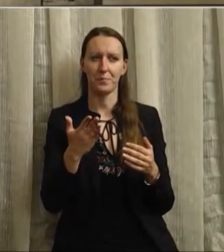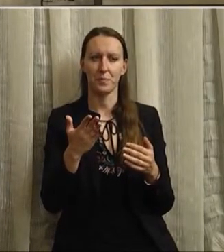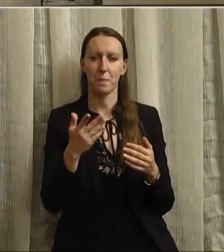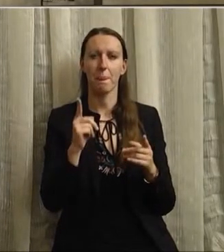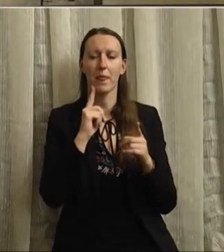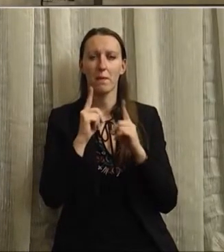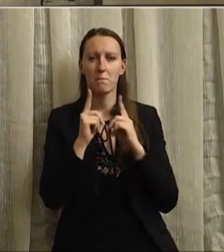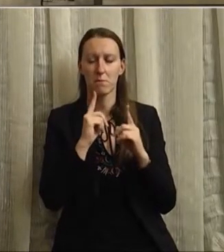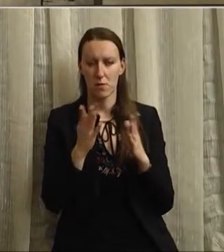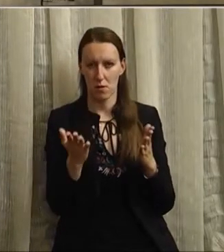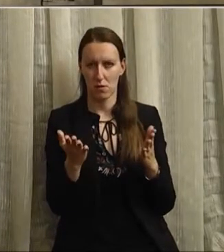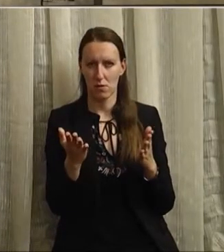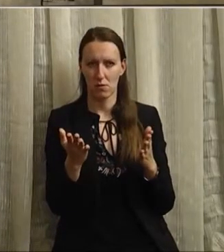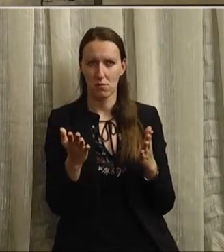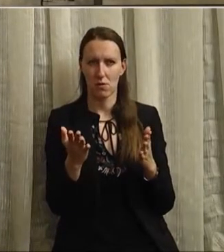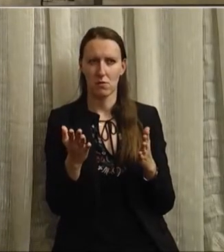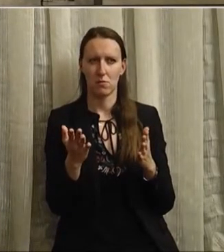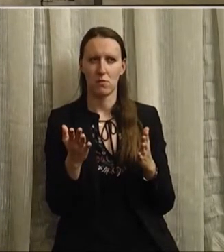pokušamo